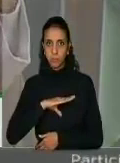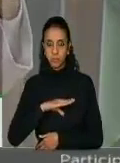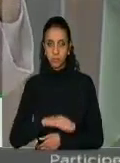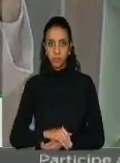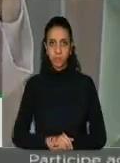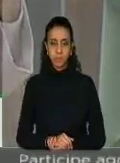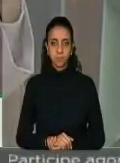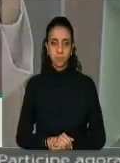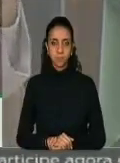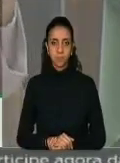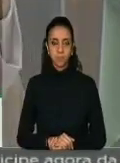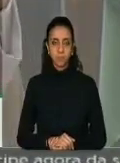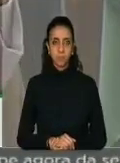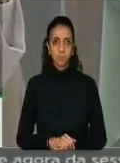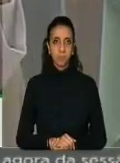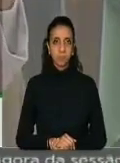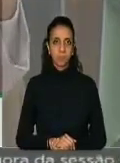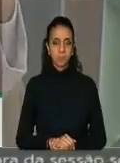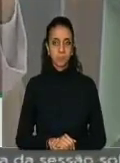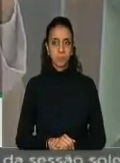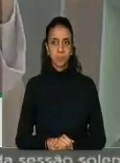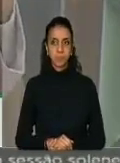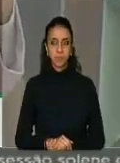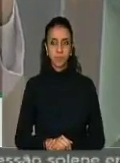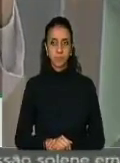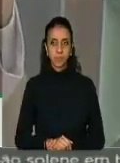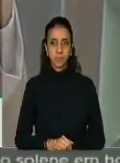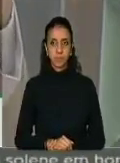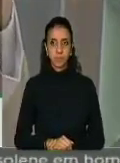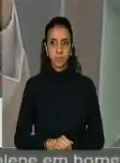لعظمة الإسلام لأخلاق الإسلام